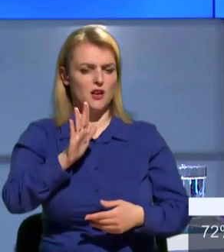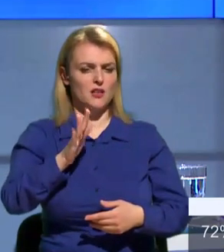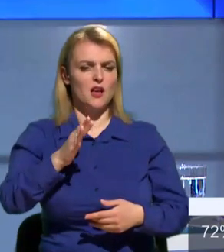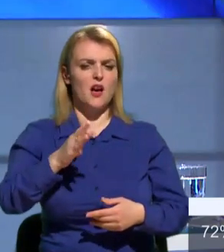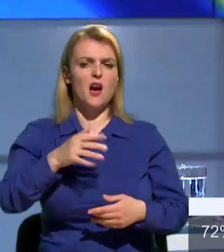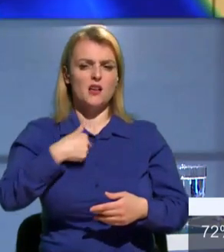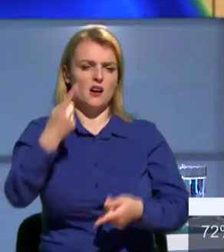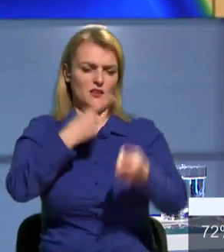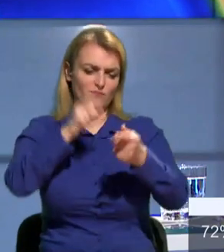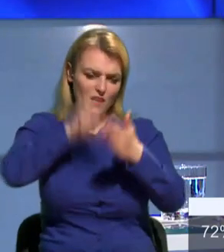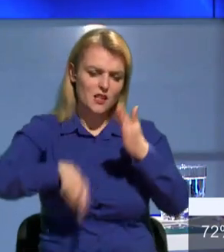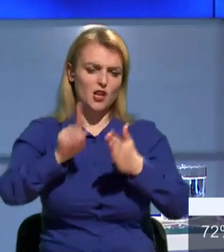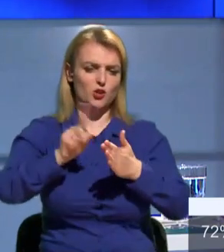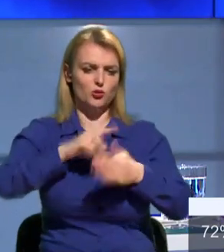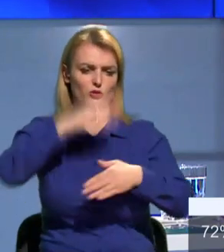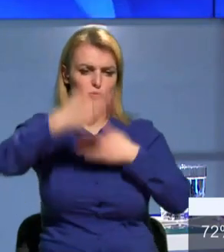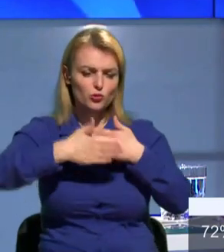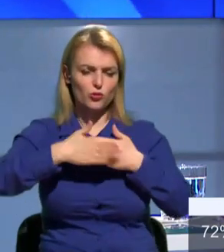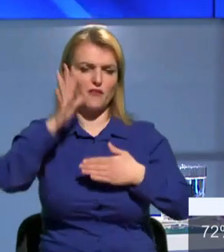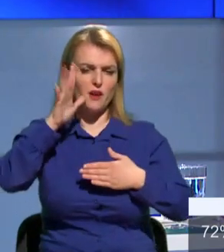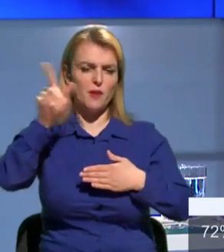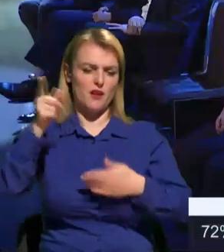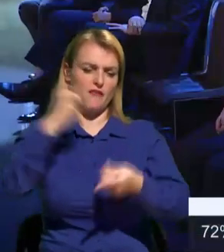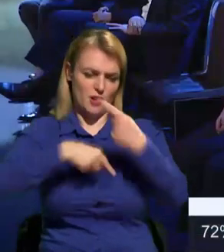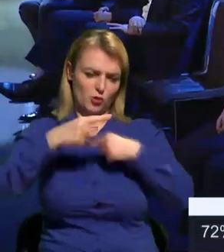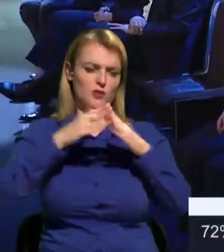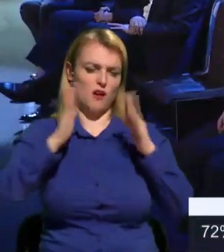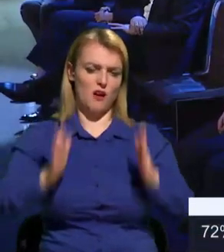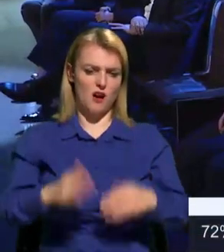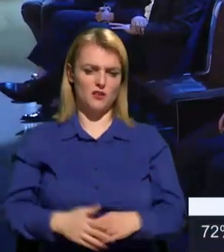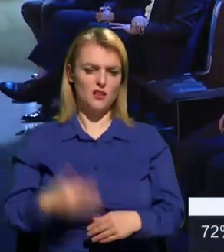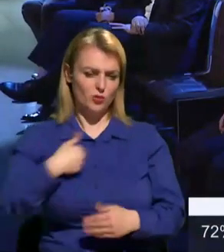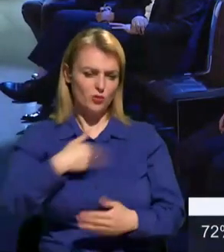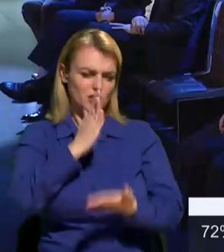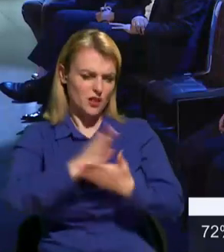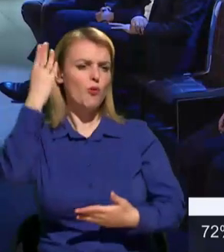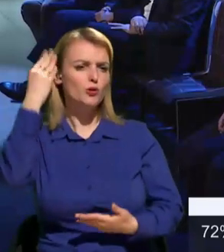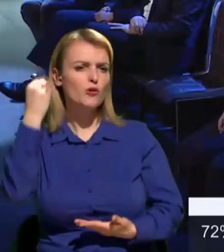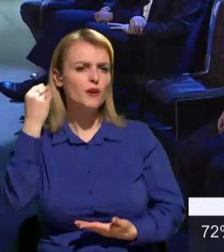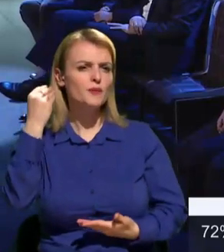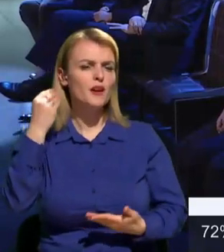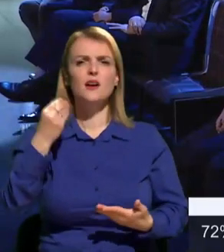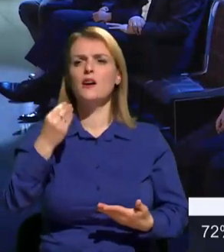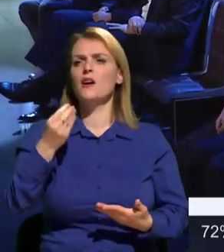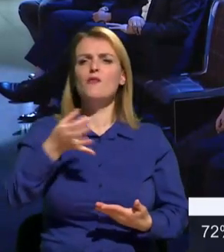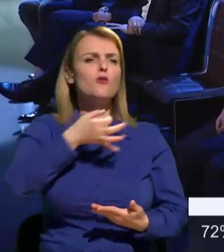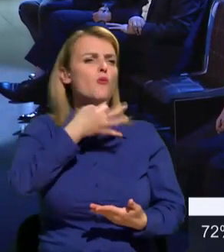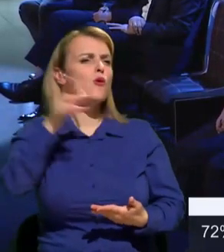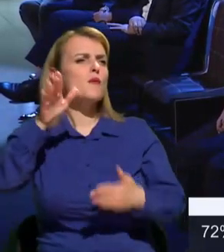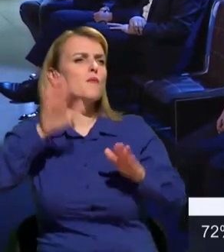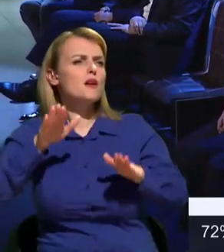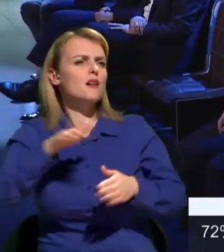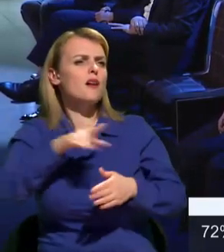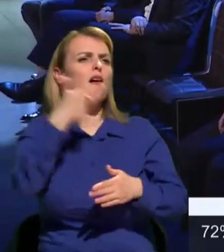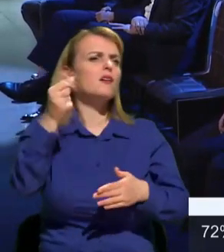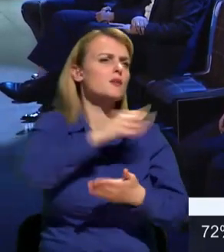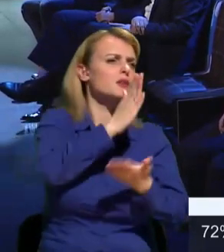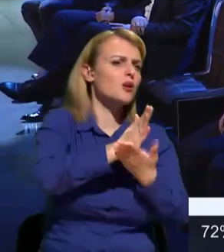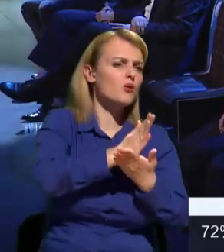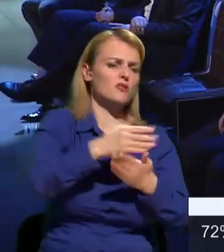revină acasă, pentru că știți cum sunt moldovenii. Indiferent unde am fi, țara lumii, totuna vrei să vii acasă. La părinți, la